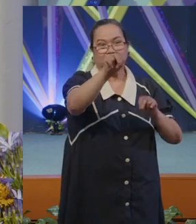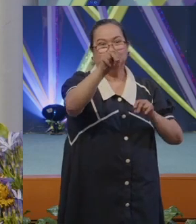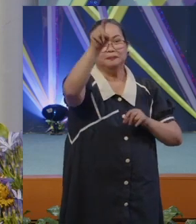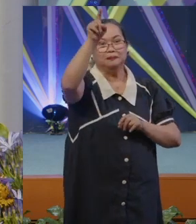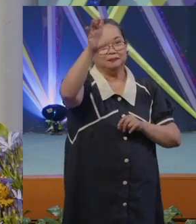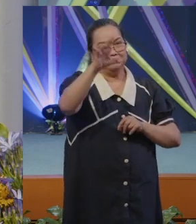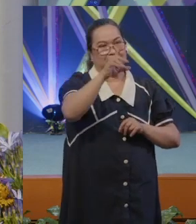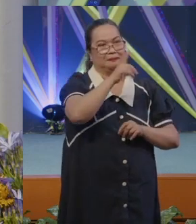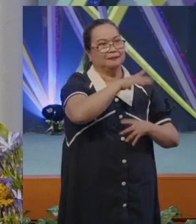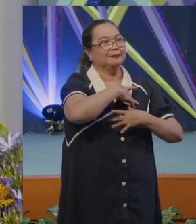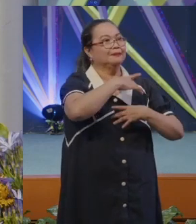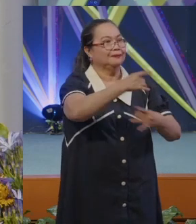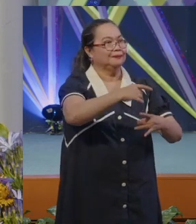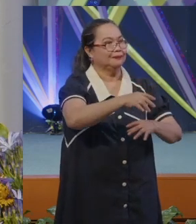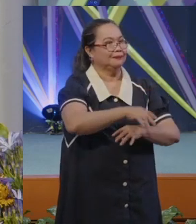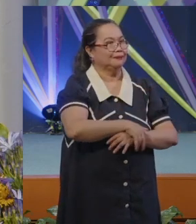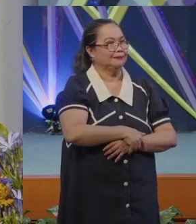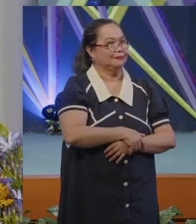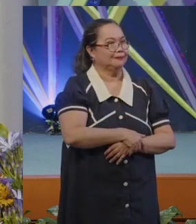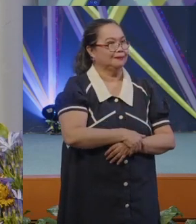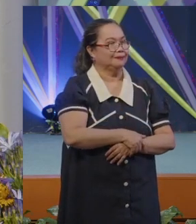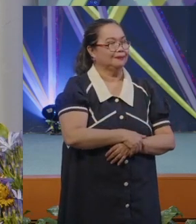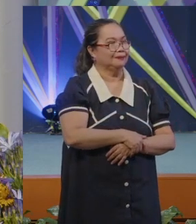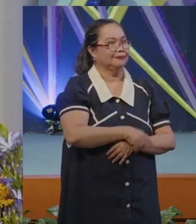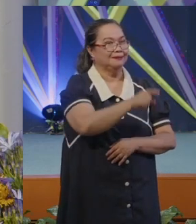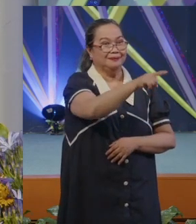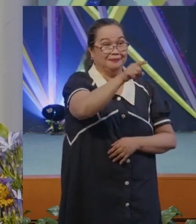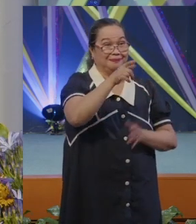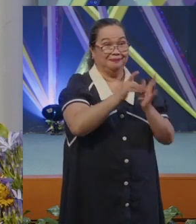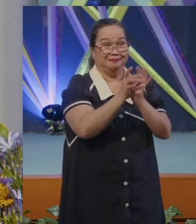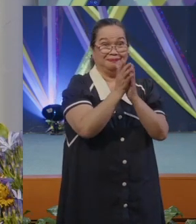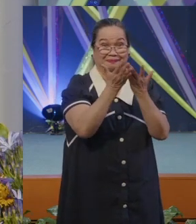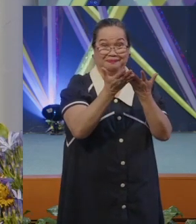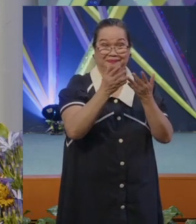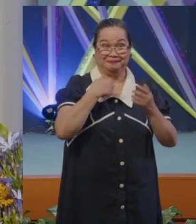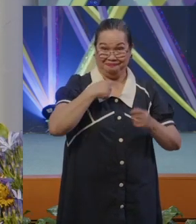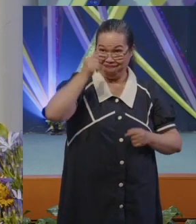Para ma-check. Lord, nagbasa ako ng Bible ngayon, check.